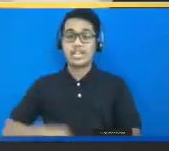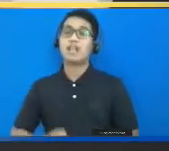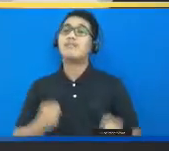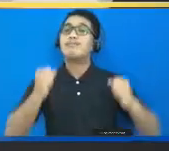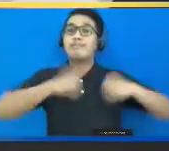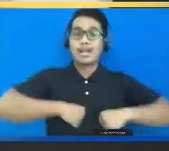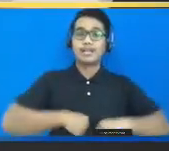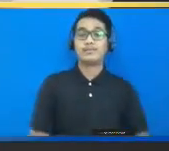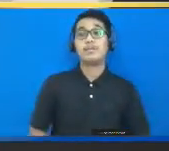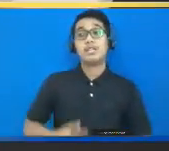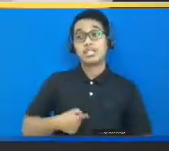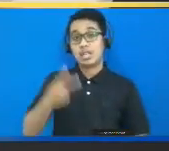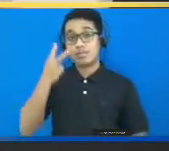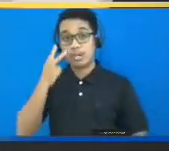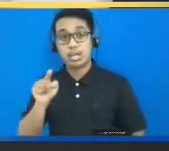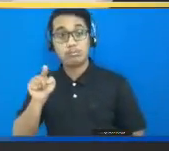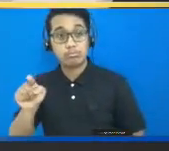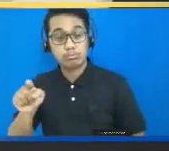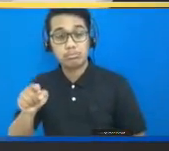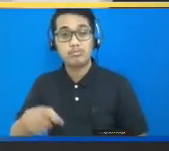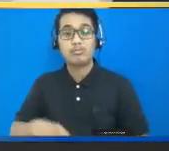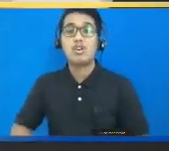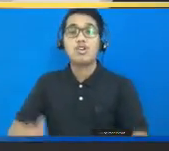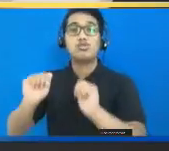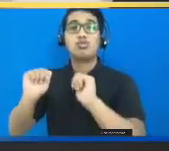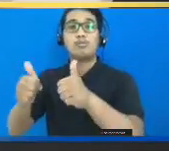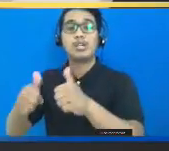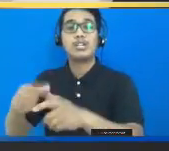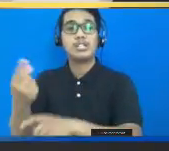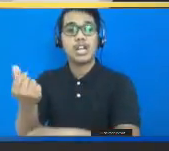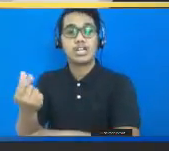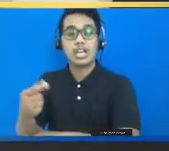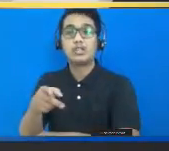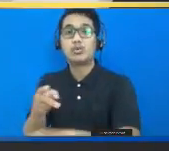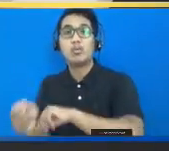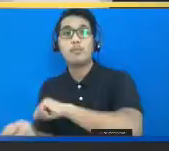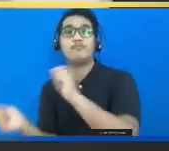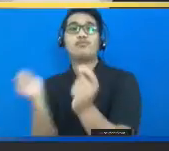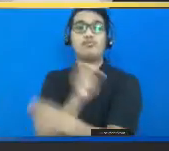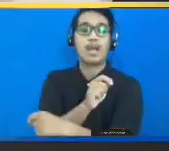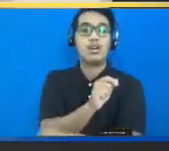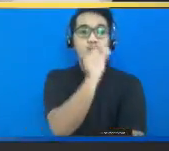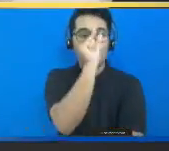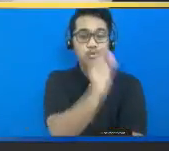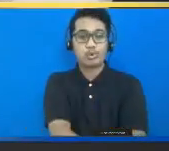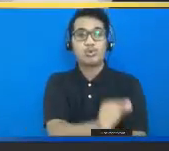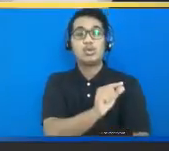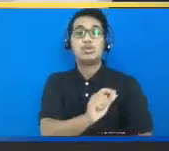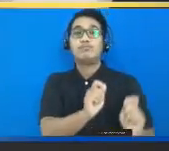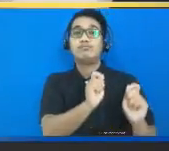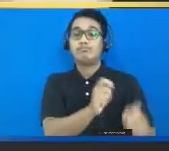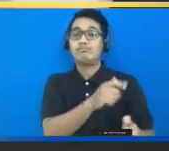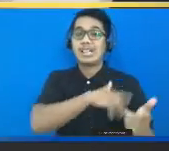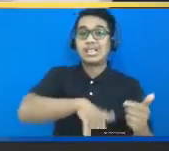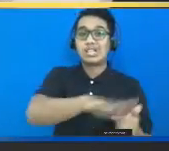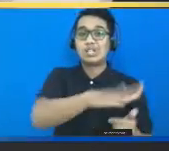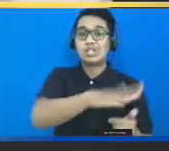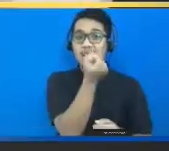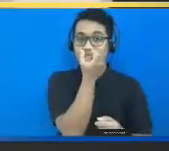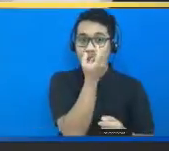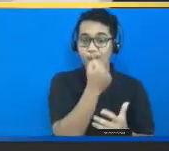depan itu isinya sumber pendanaan akan pindah kepada Green financing mau tidak mau kita bicara